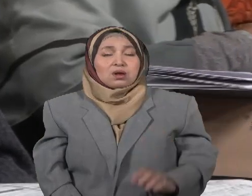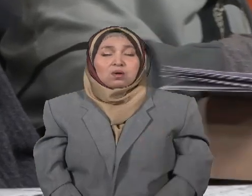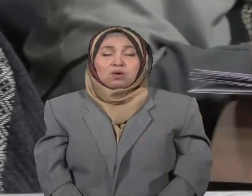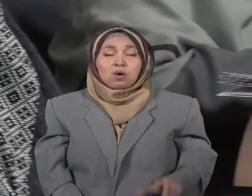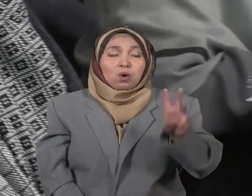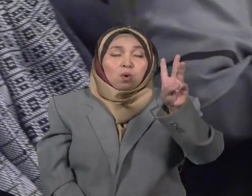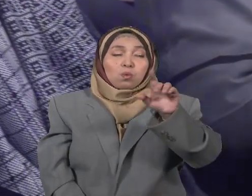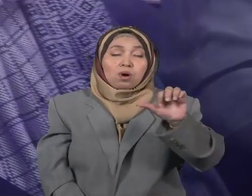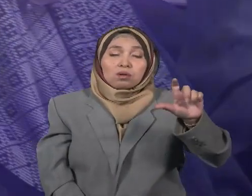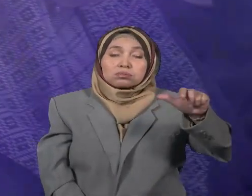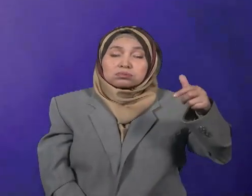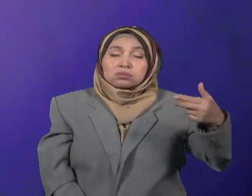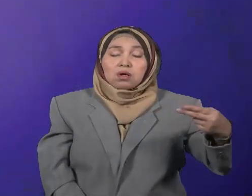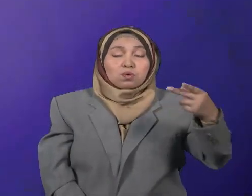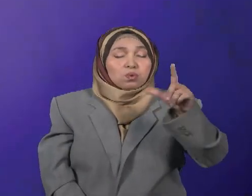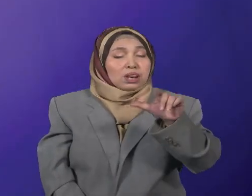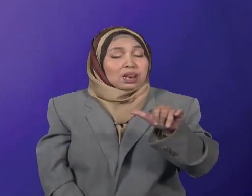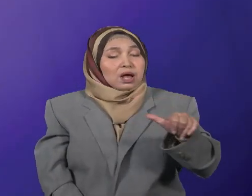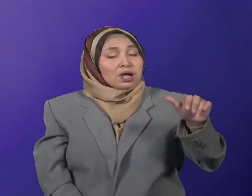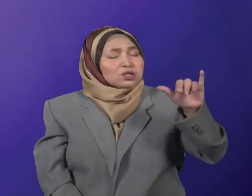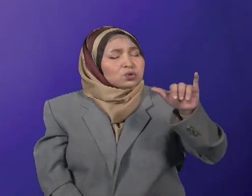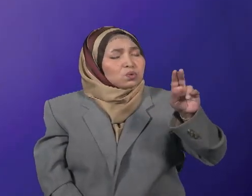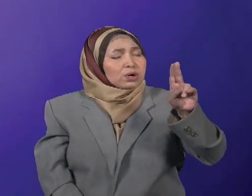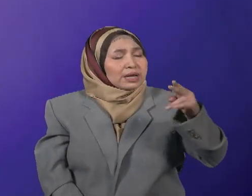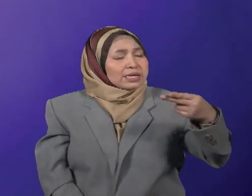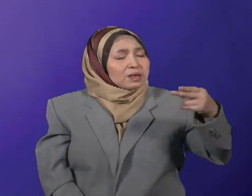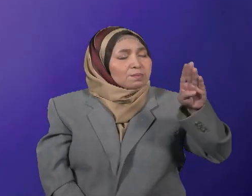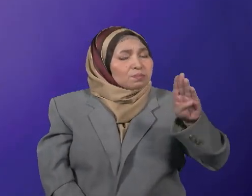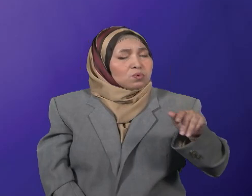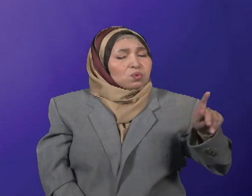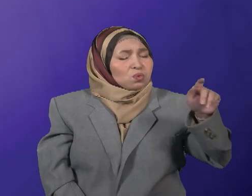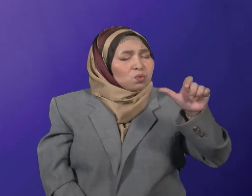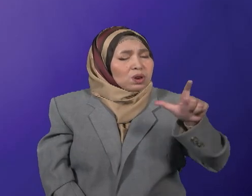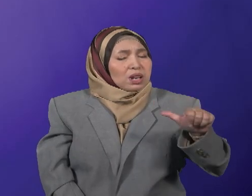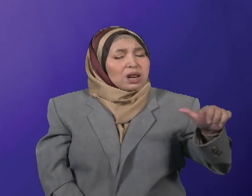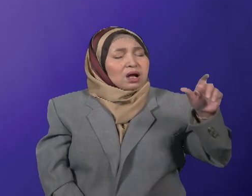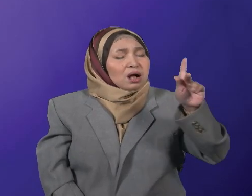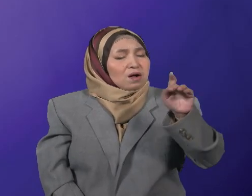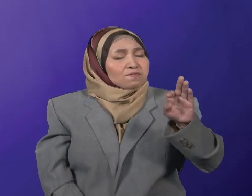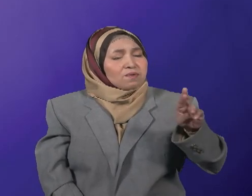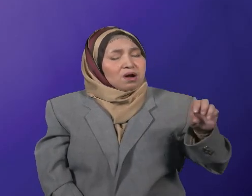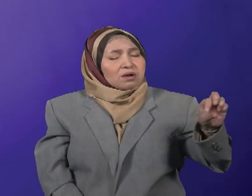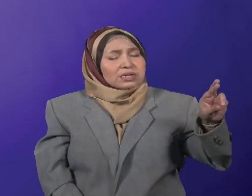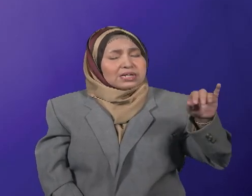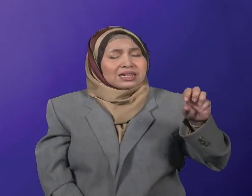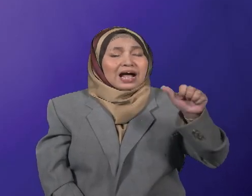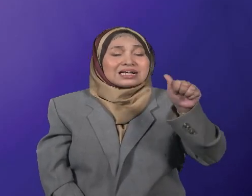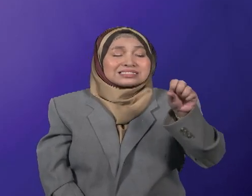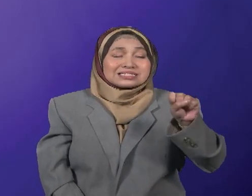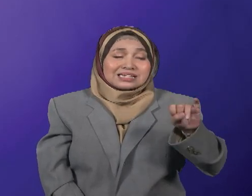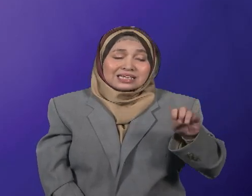الصَّدَقَاتِ. وَاللَّهُ لَا يُحِبُّ كُلَّ كَفَّارٍ